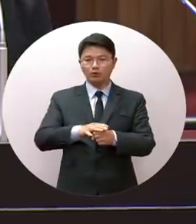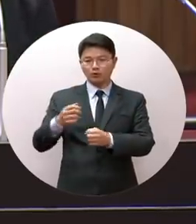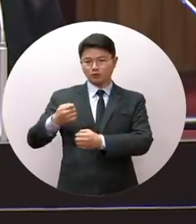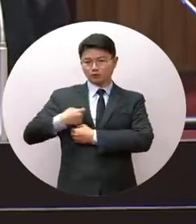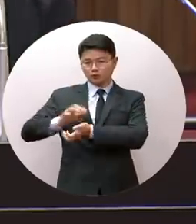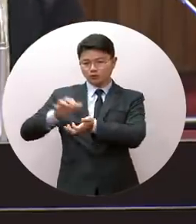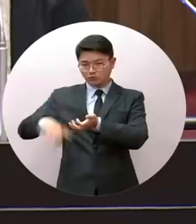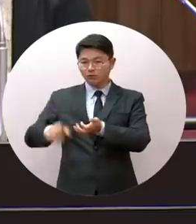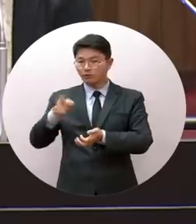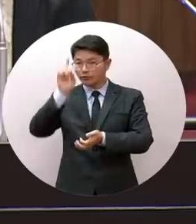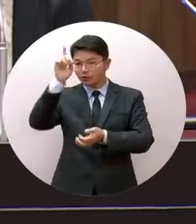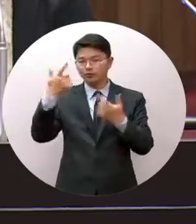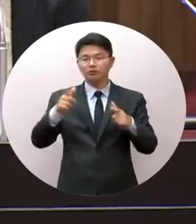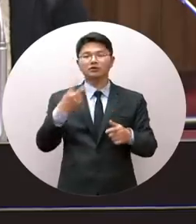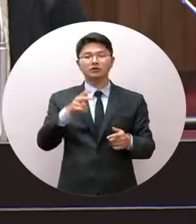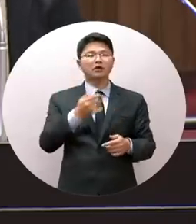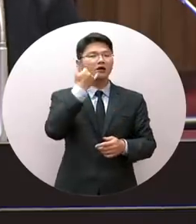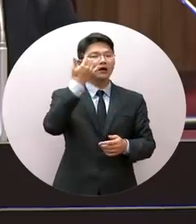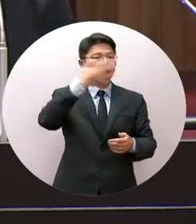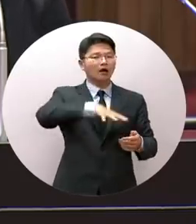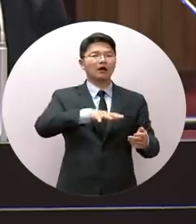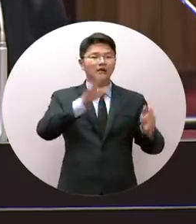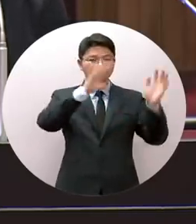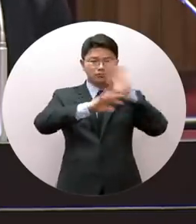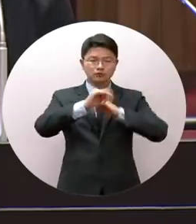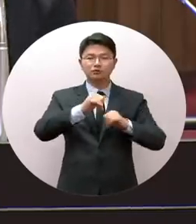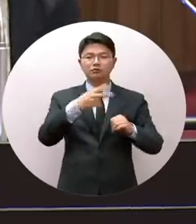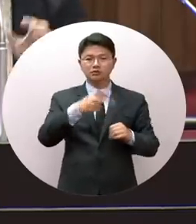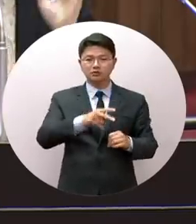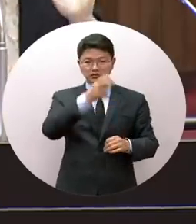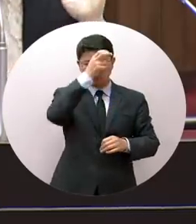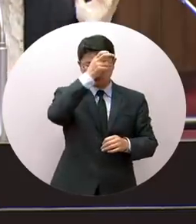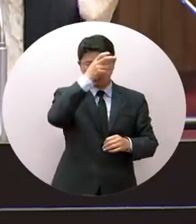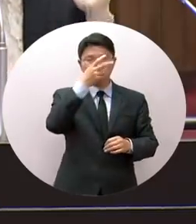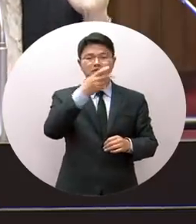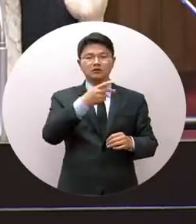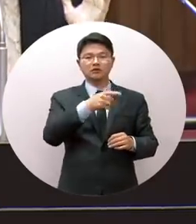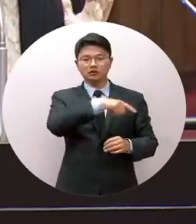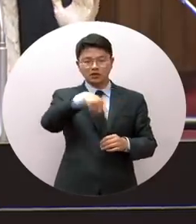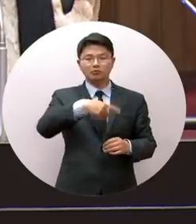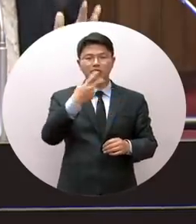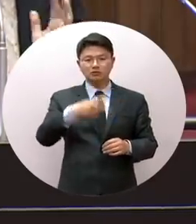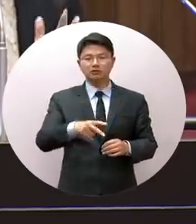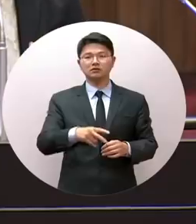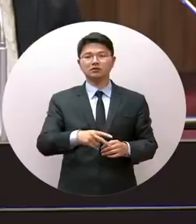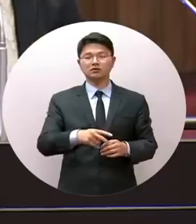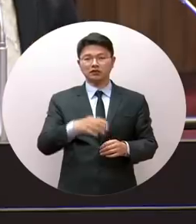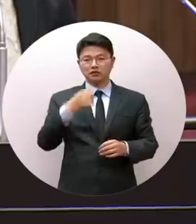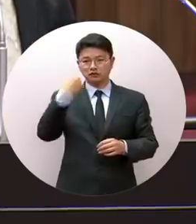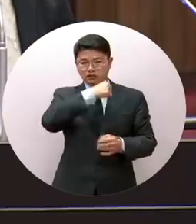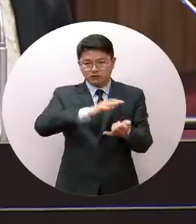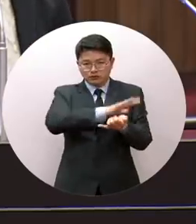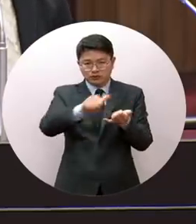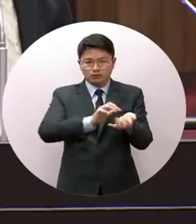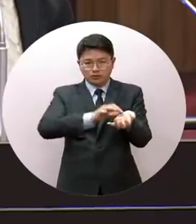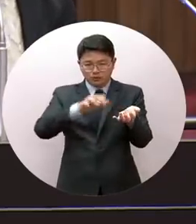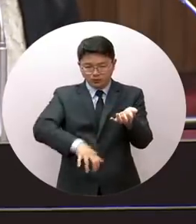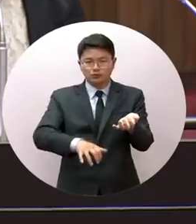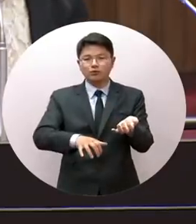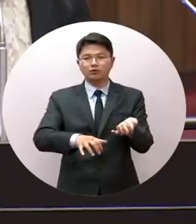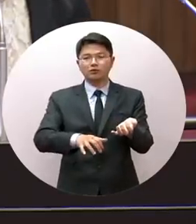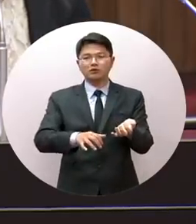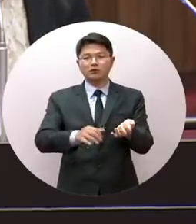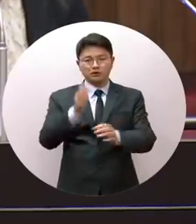只要海巡同仁，包括警察同仁去看医，包括扩大到全国的医疗院所也都